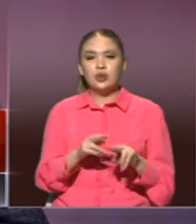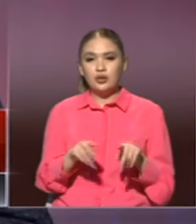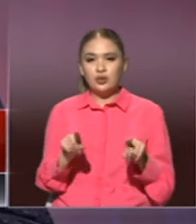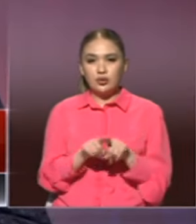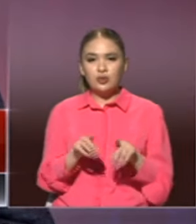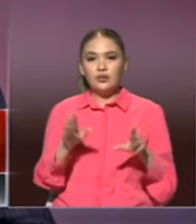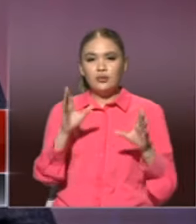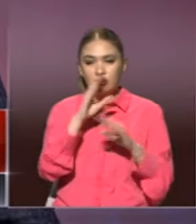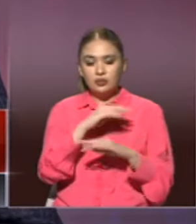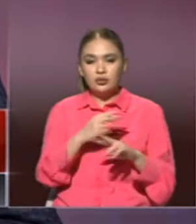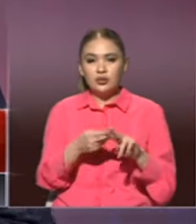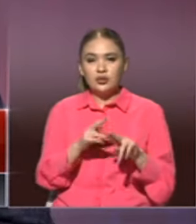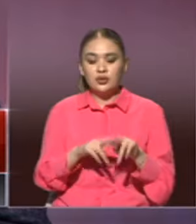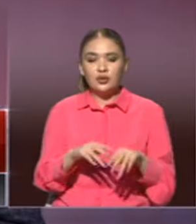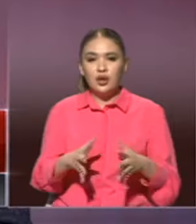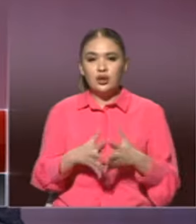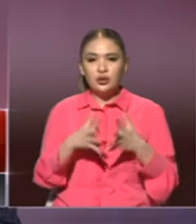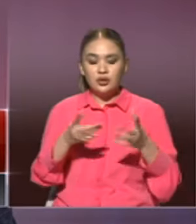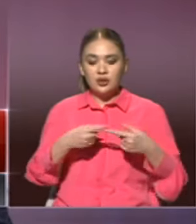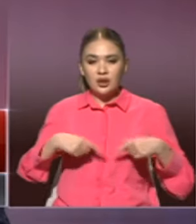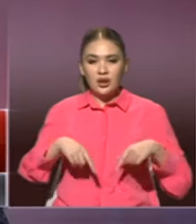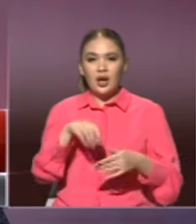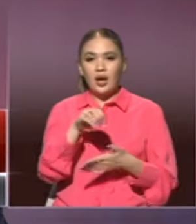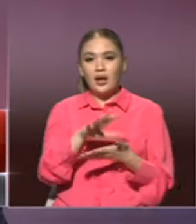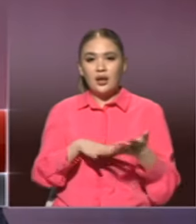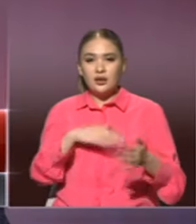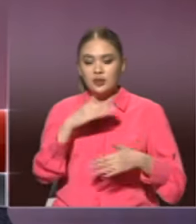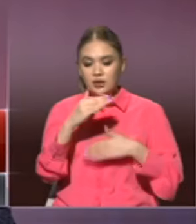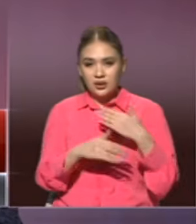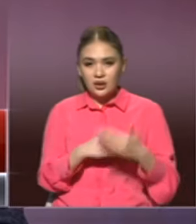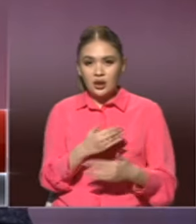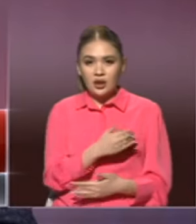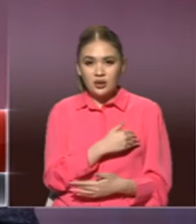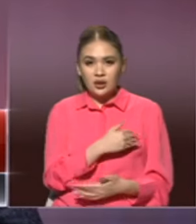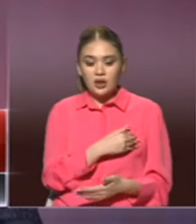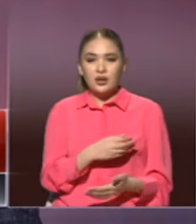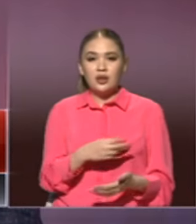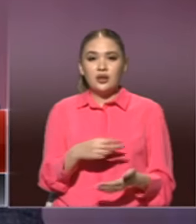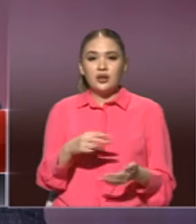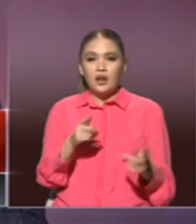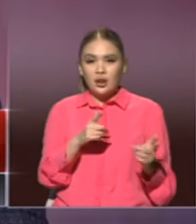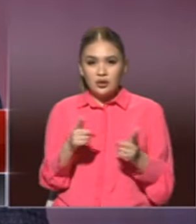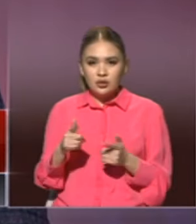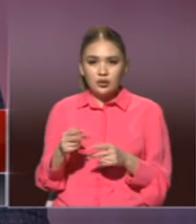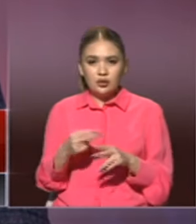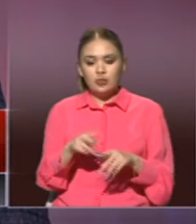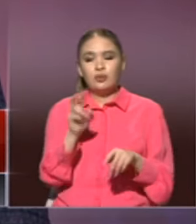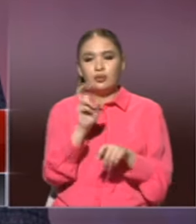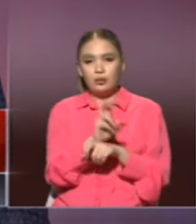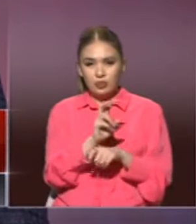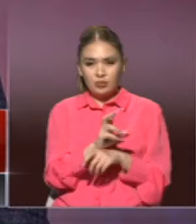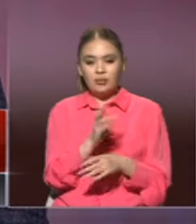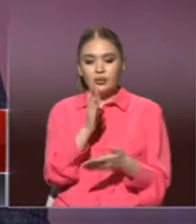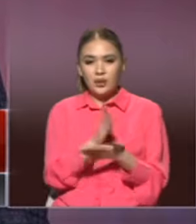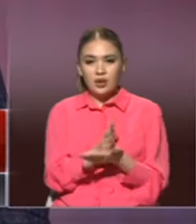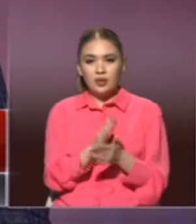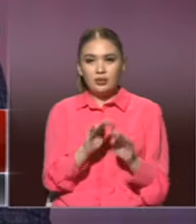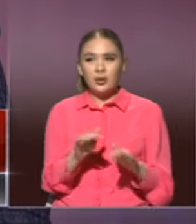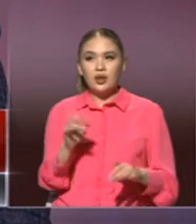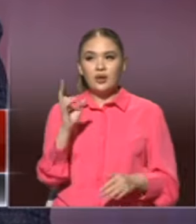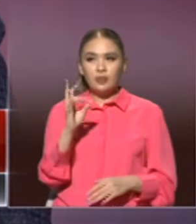Бірақ оның сыртында енді өзінің білімін әрі қарай тереңдетіп дайындалам десе, әрине қосымшаға баратын балалар жоқ деп айтпаймын, бар, бар.